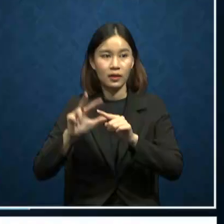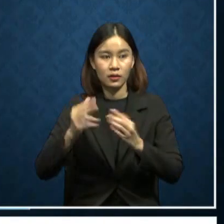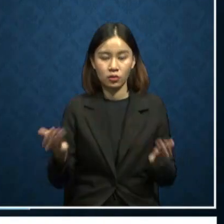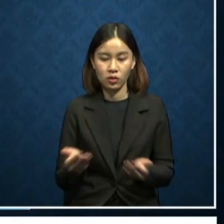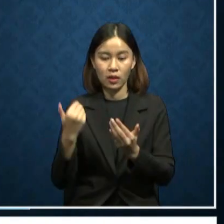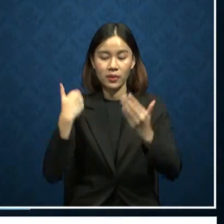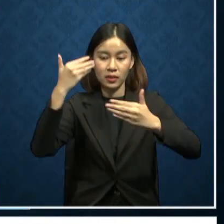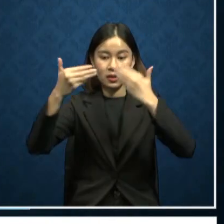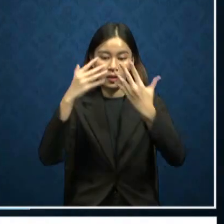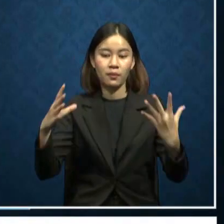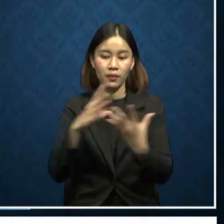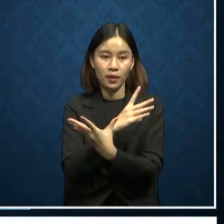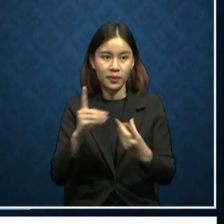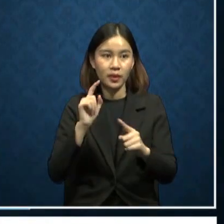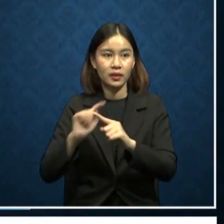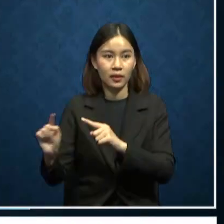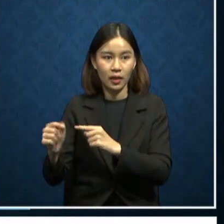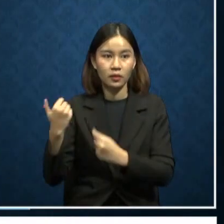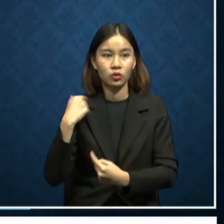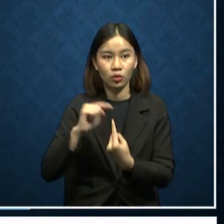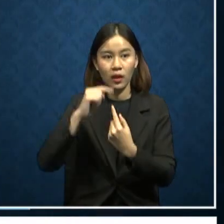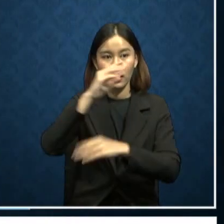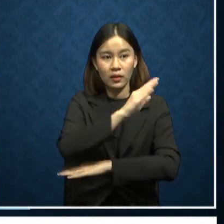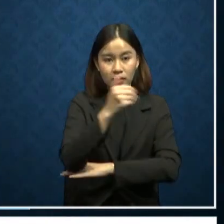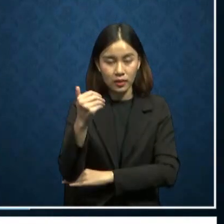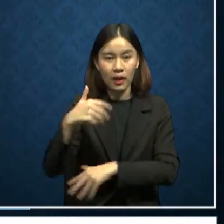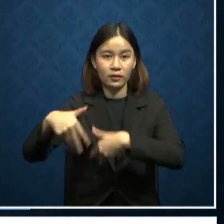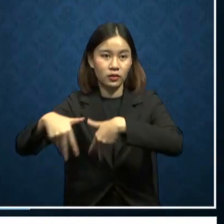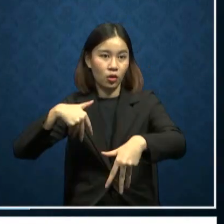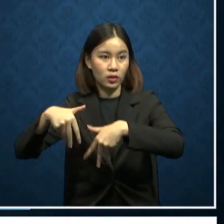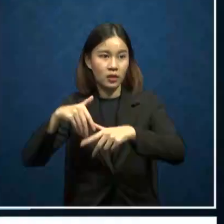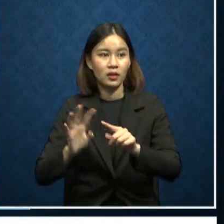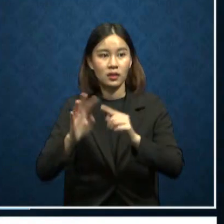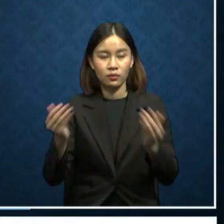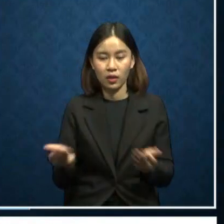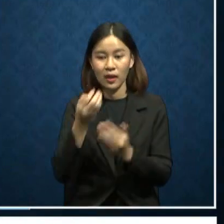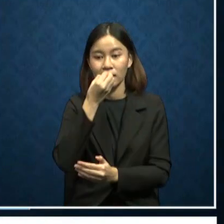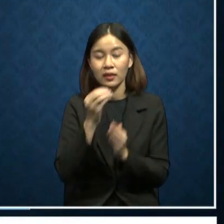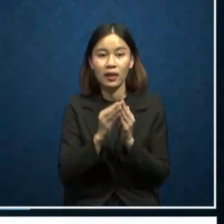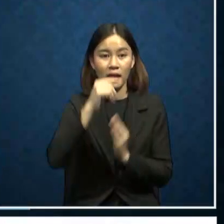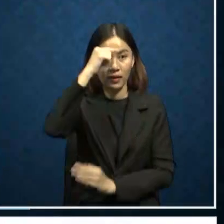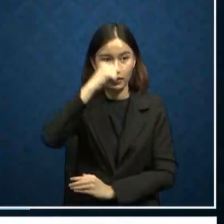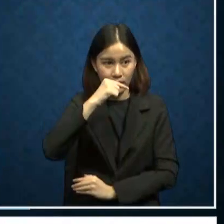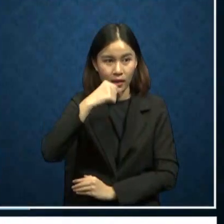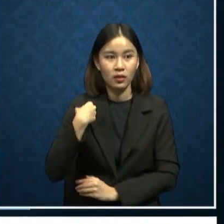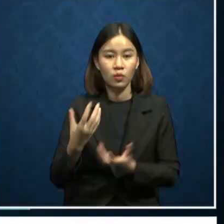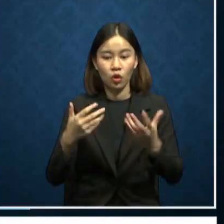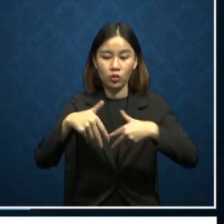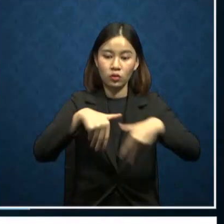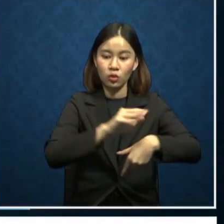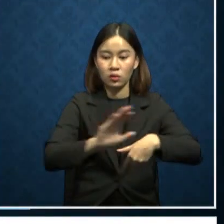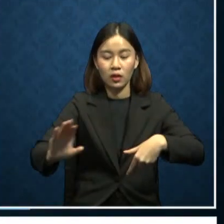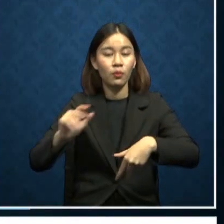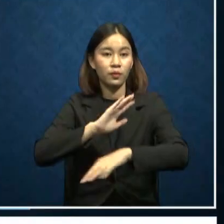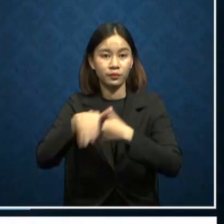เสริมการจัดงานเการประเพณีต่างๆทั้งระดับชาติและระดับท้องถิ่น 4ผลักดันอาหารไทยที่มีวุตถุดิบจากทุกพื้นที่จาก